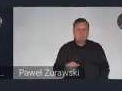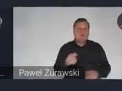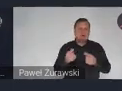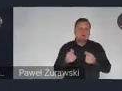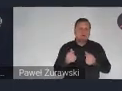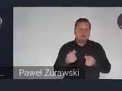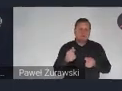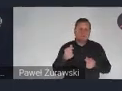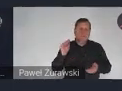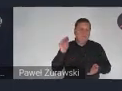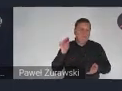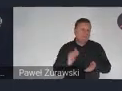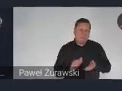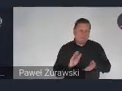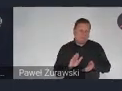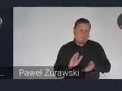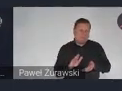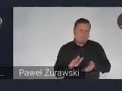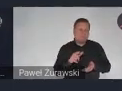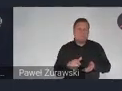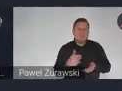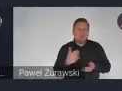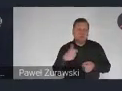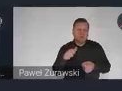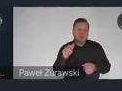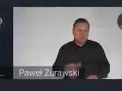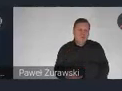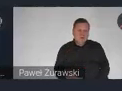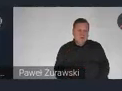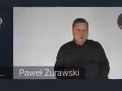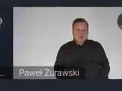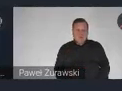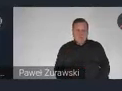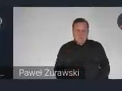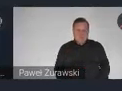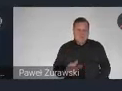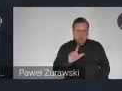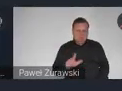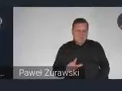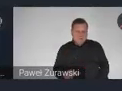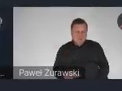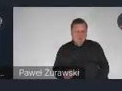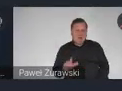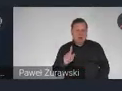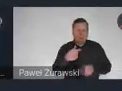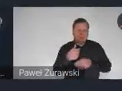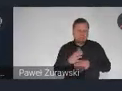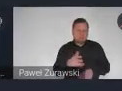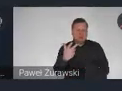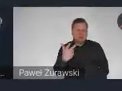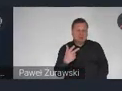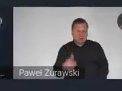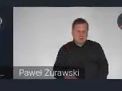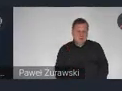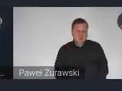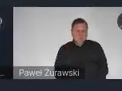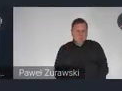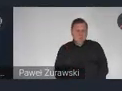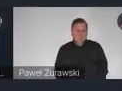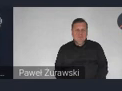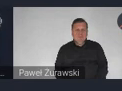dużo niższa i wynosi 100 tysięcy złotych w podziale na 3 lata